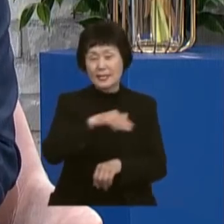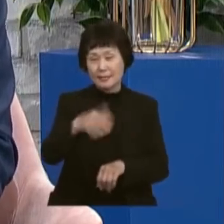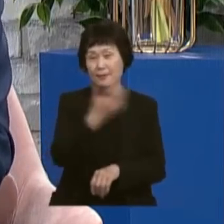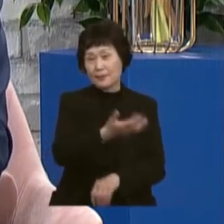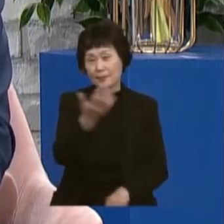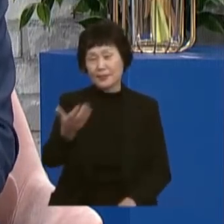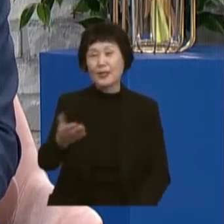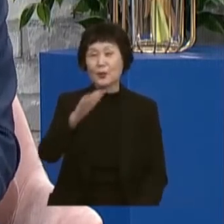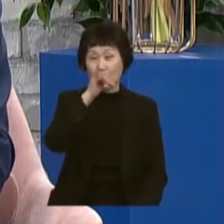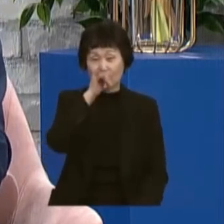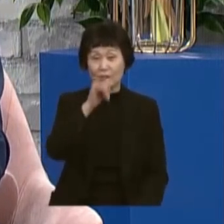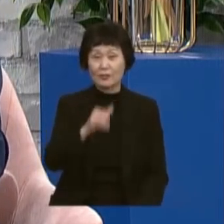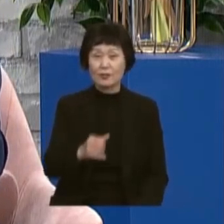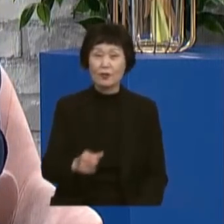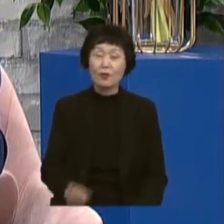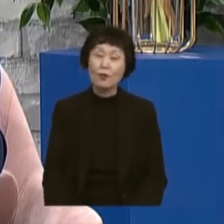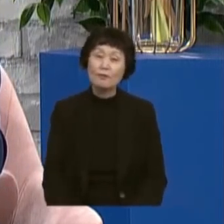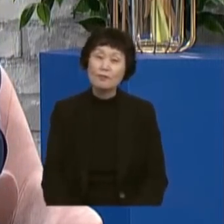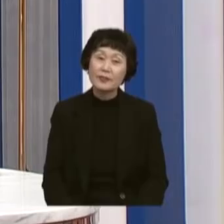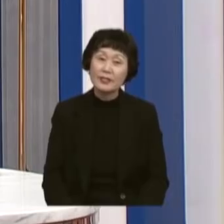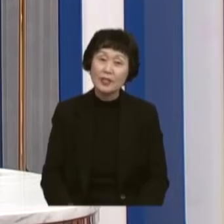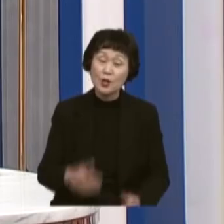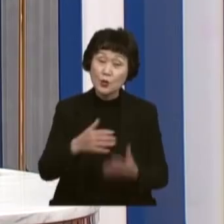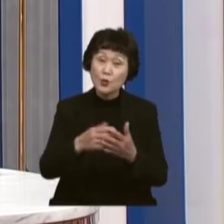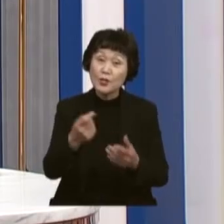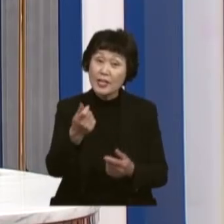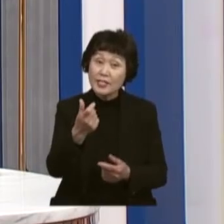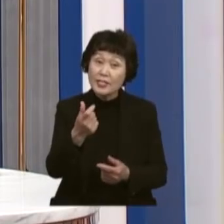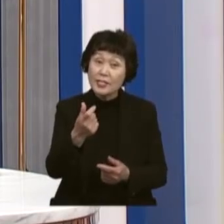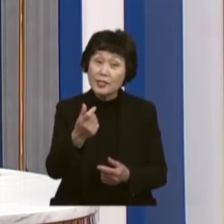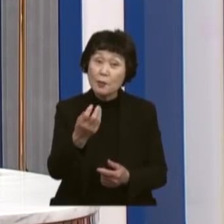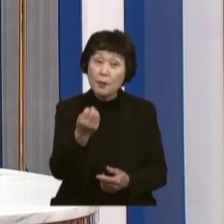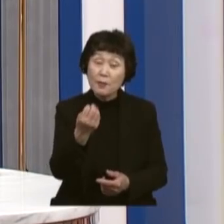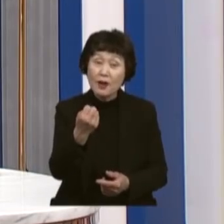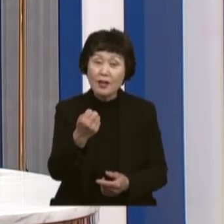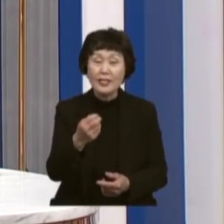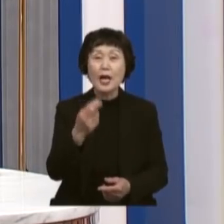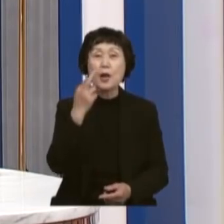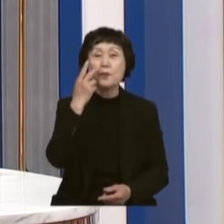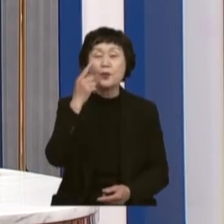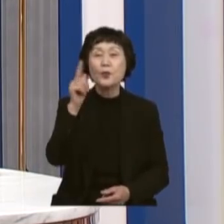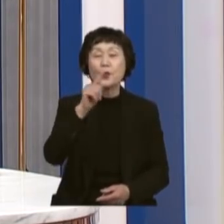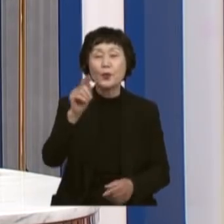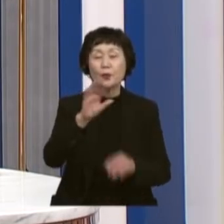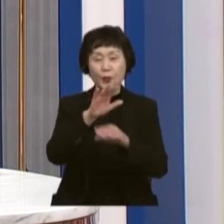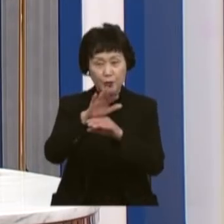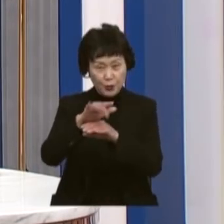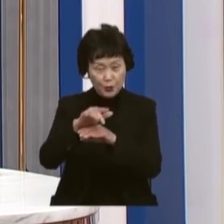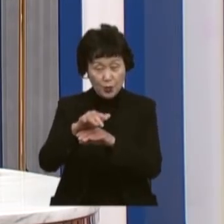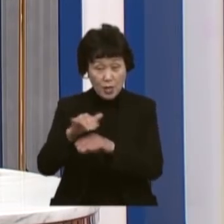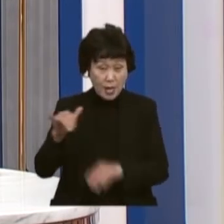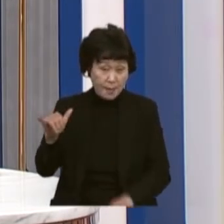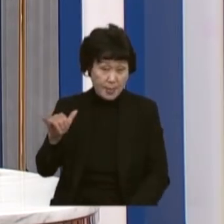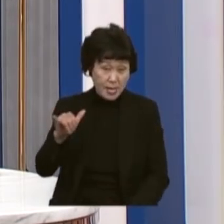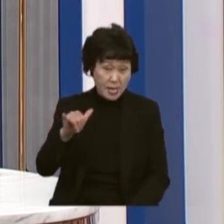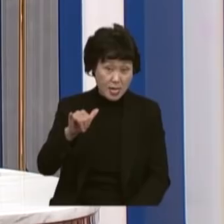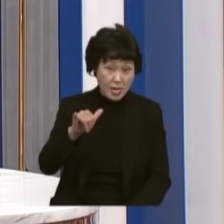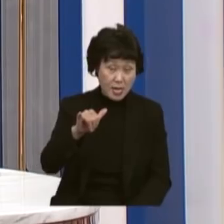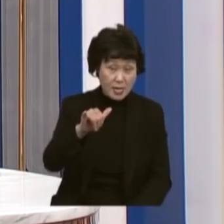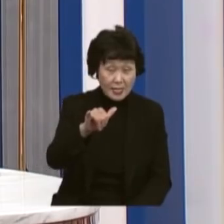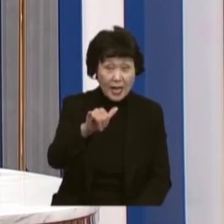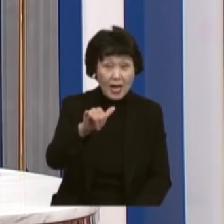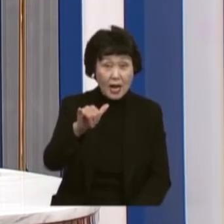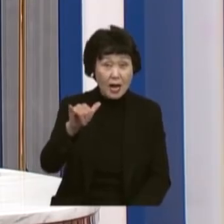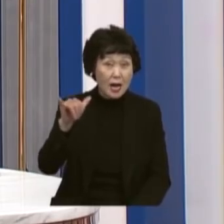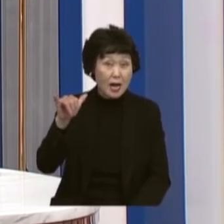분 앉아 있을 때도 갔었어요? 제가 그 미국에 어느 시골에 갔는데 네. 비행기를 5시간 타고 교민교회? 2시간 운전하고. 네. 근데